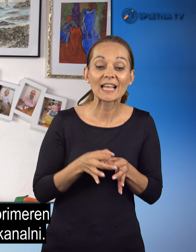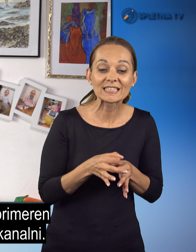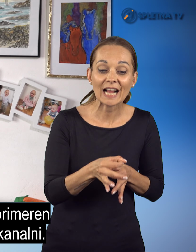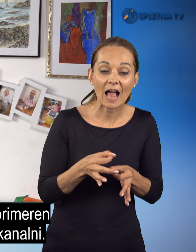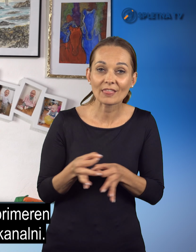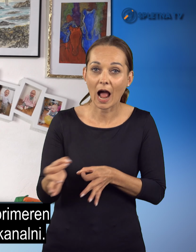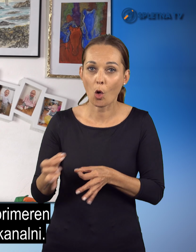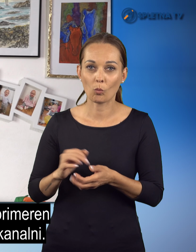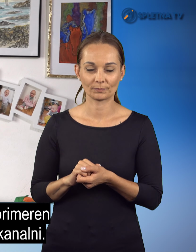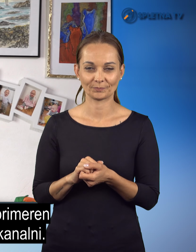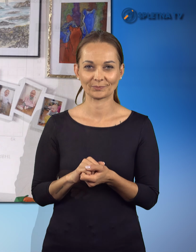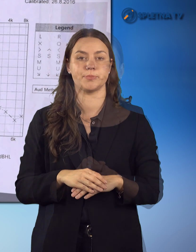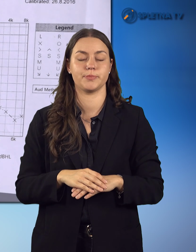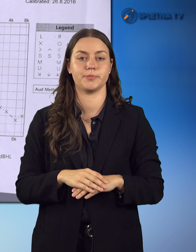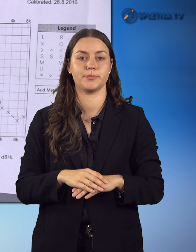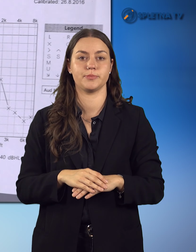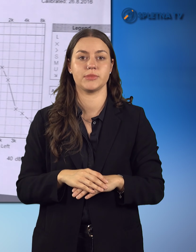12 kanalov.